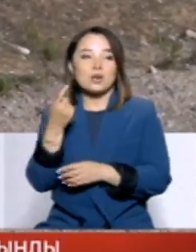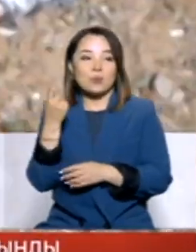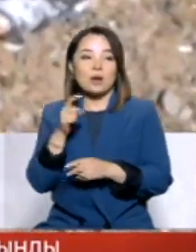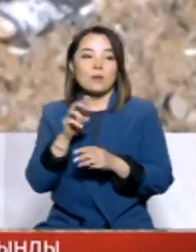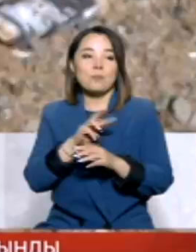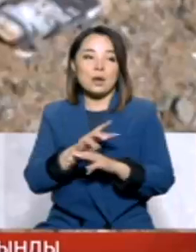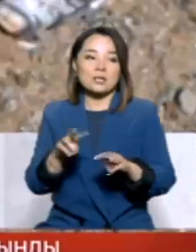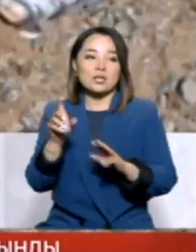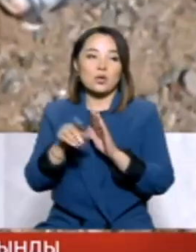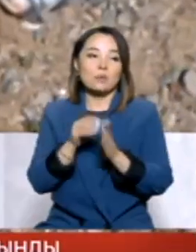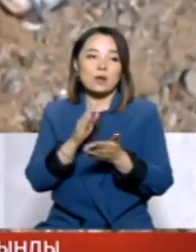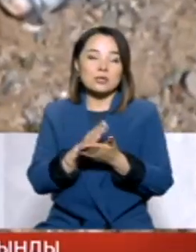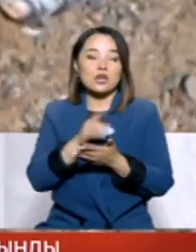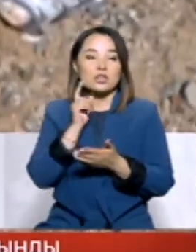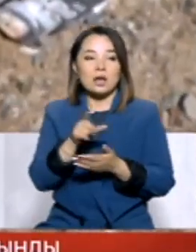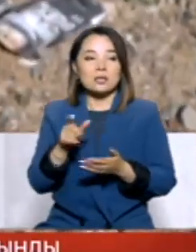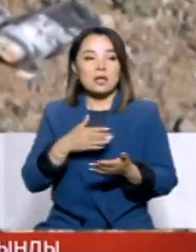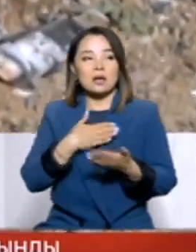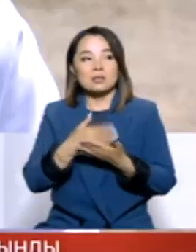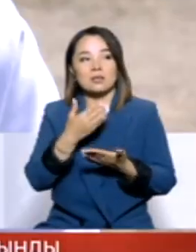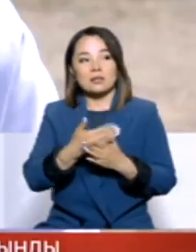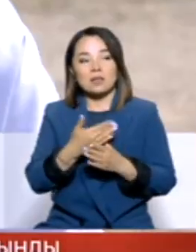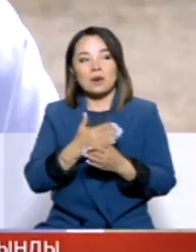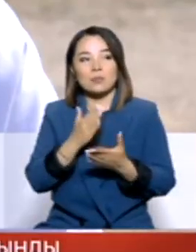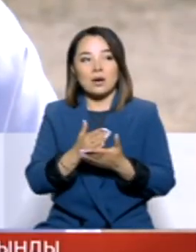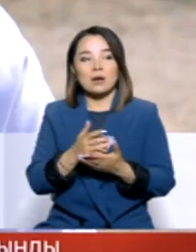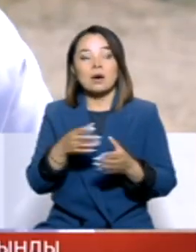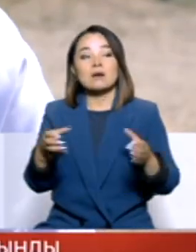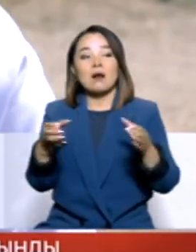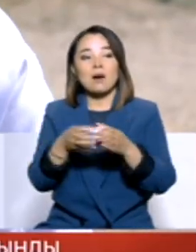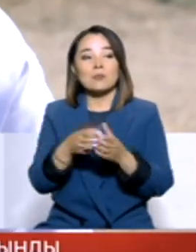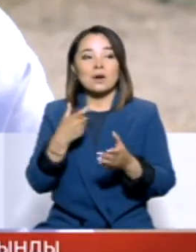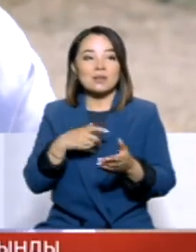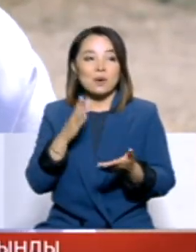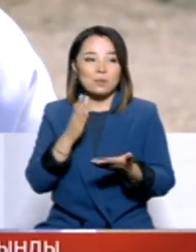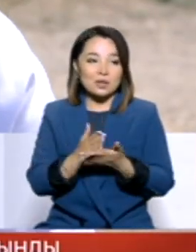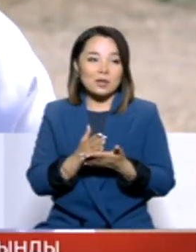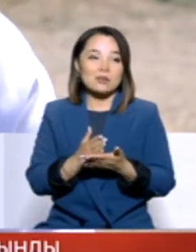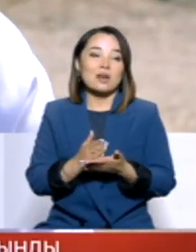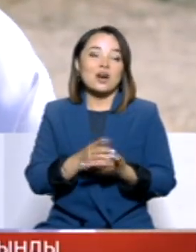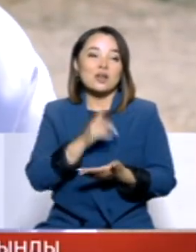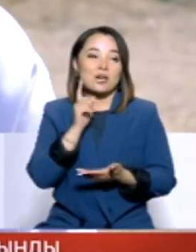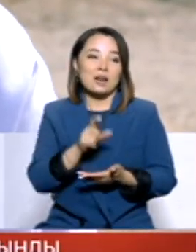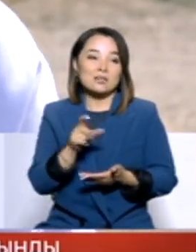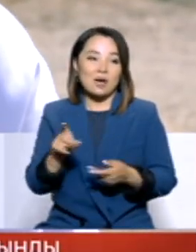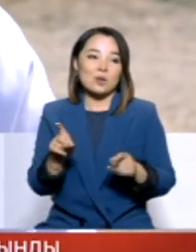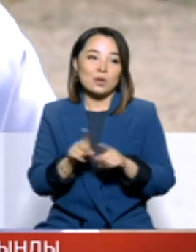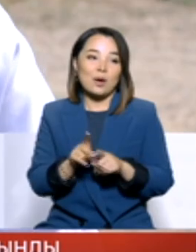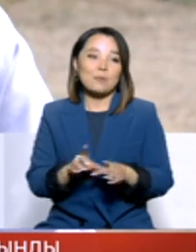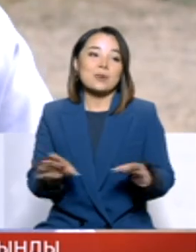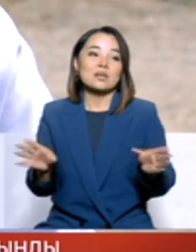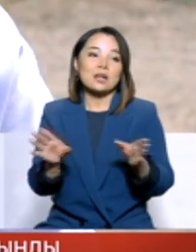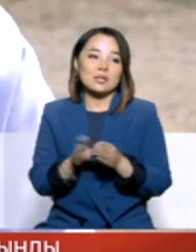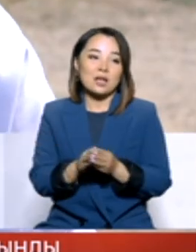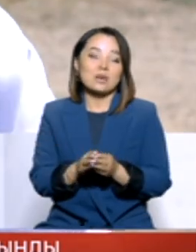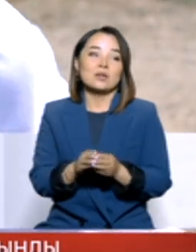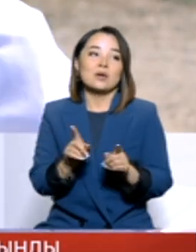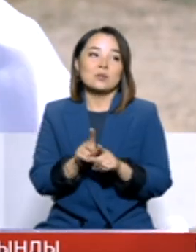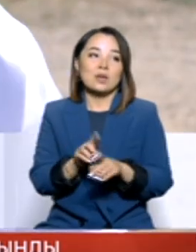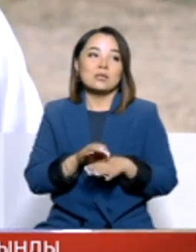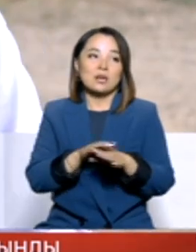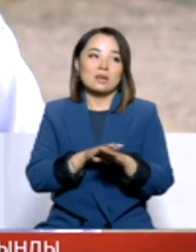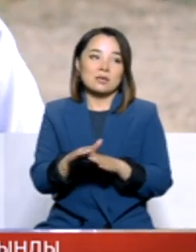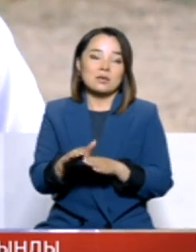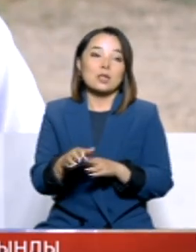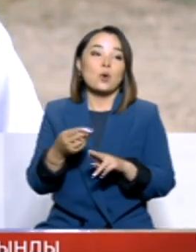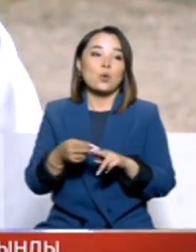мәслихат депутаттары да жастардан қалмауға тырысып бақты. Өзіміздің командамыз бар. Енді жастармен бірге қосылып, міне өзіміз